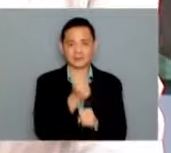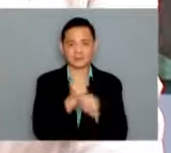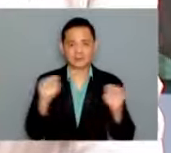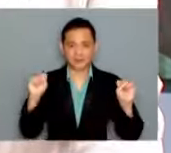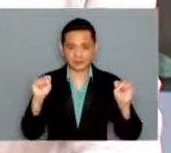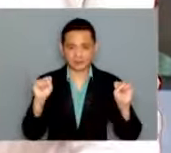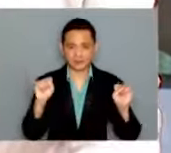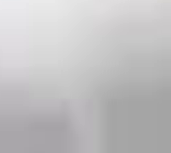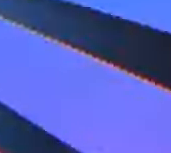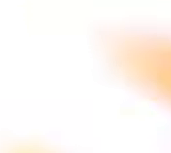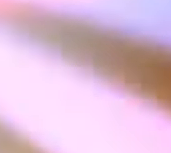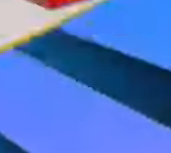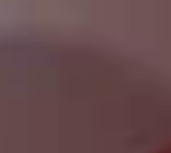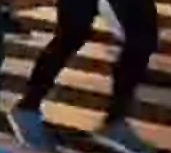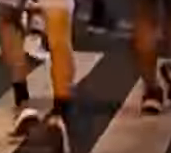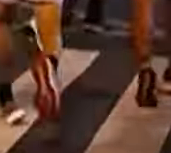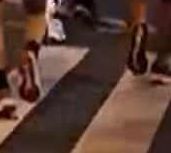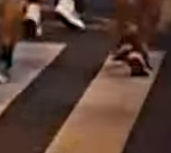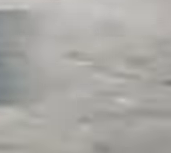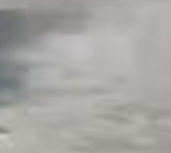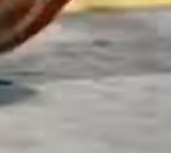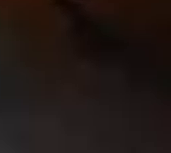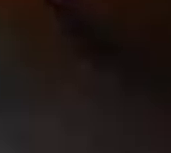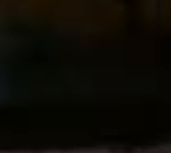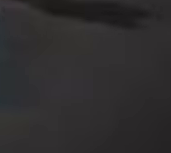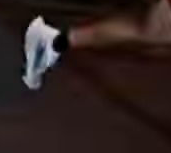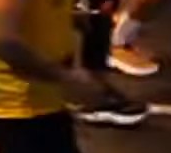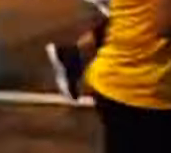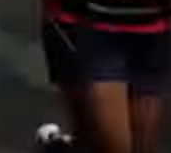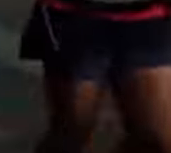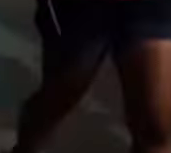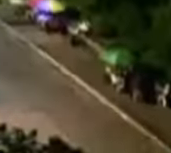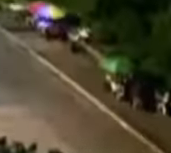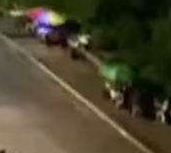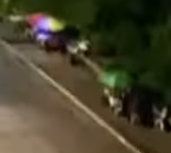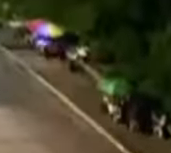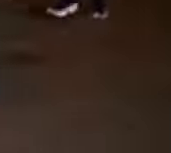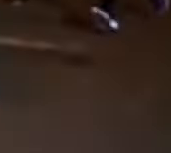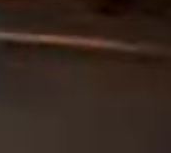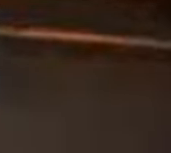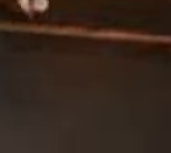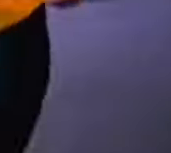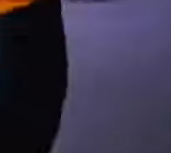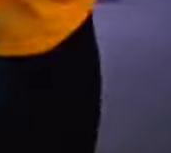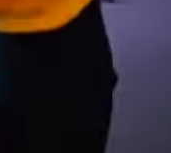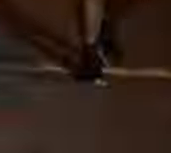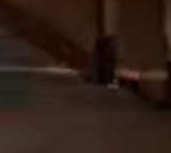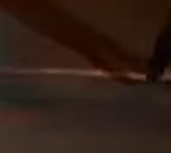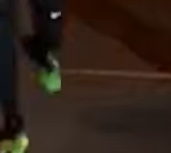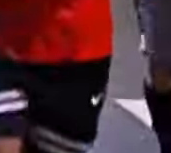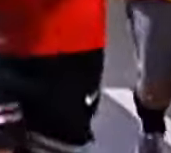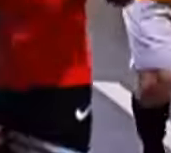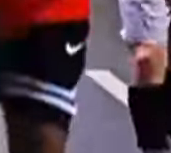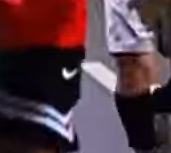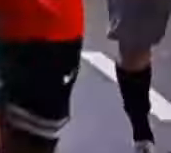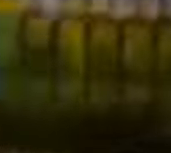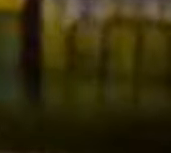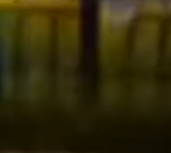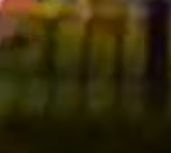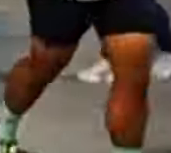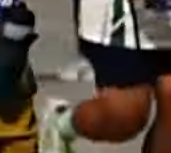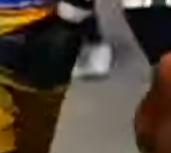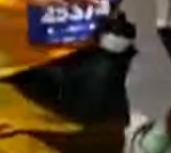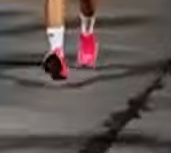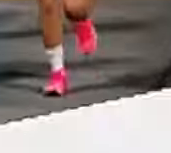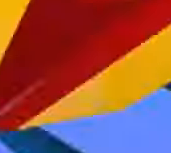cardio exercise, may pa-running 101 sa atin ang sikat na running coach na si Coach Rio. Abangan yan